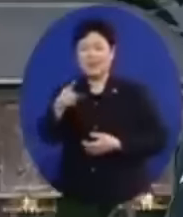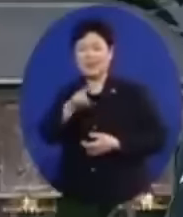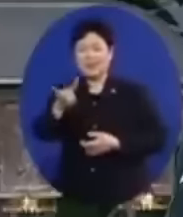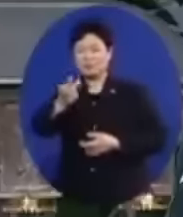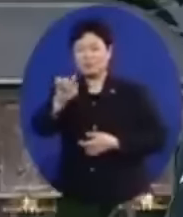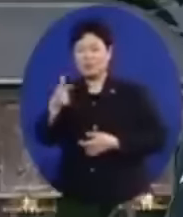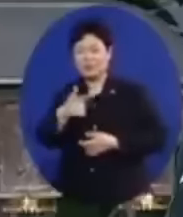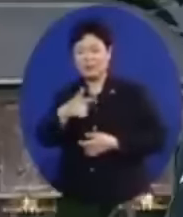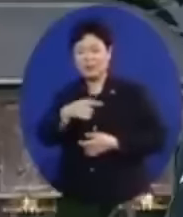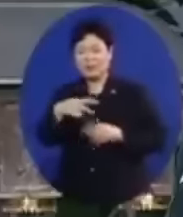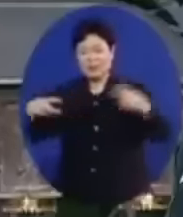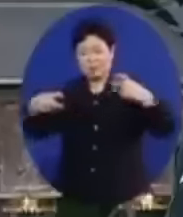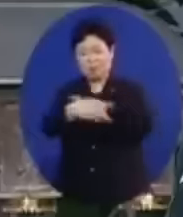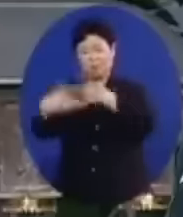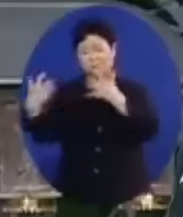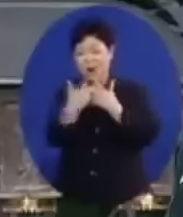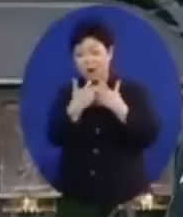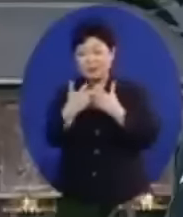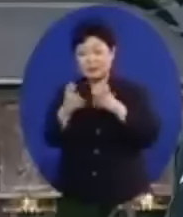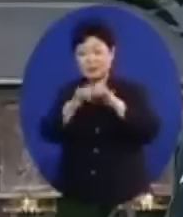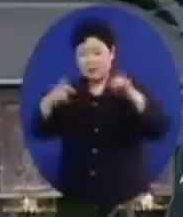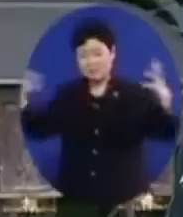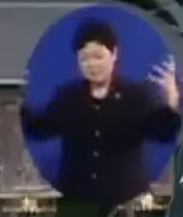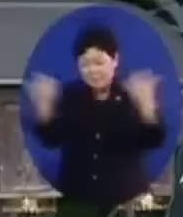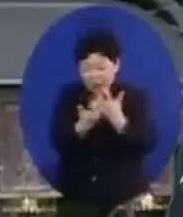그런데 사람은 인산이 있는데